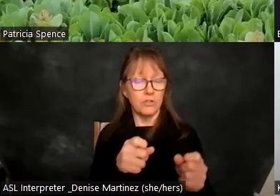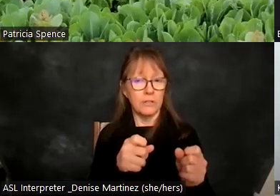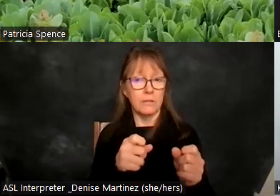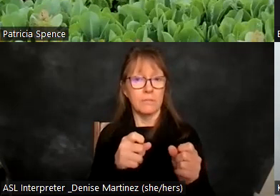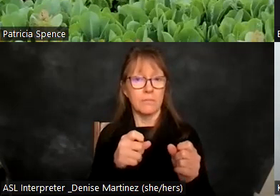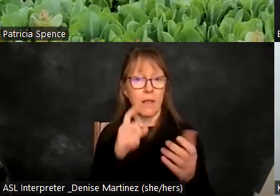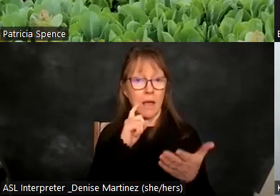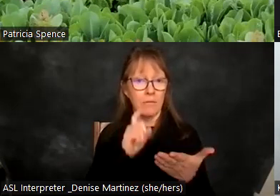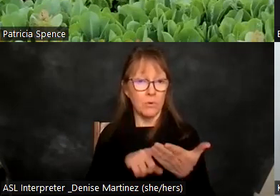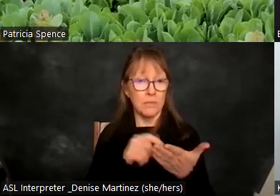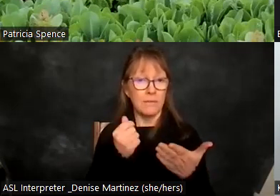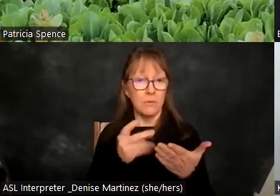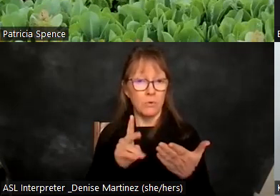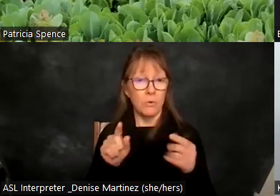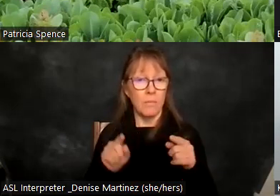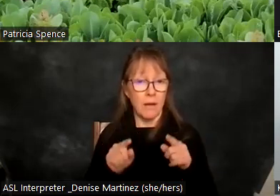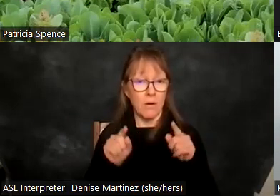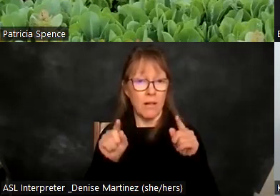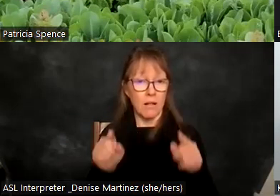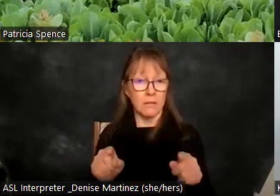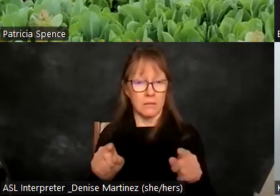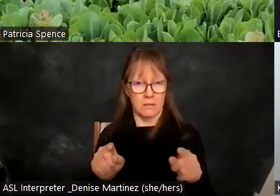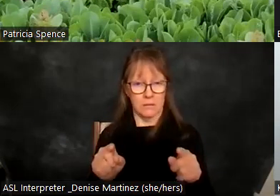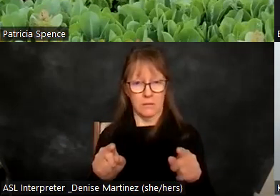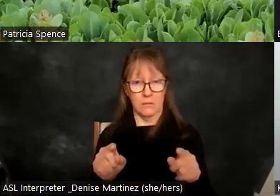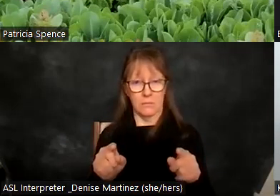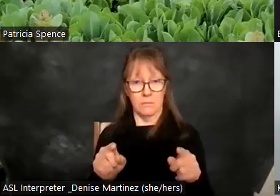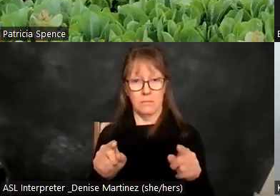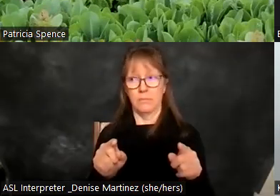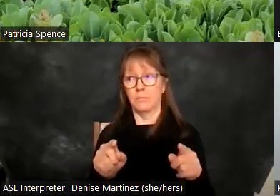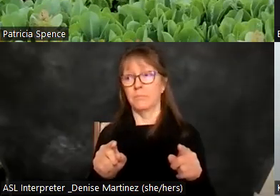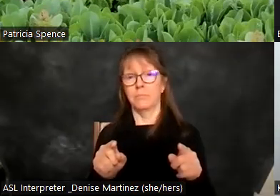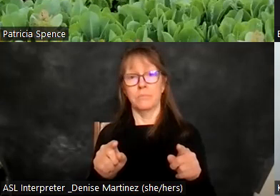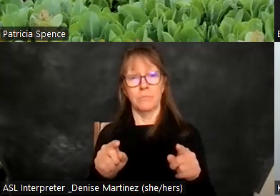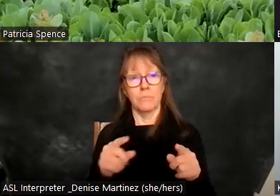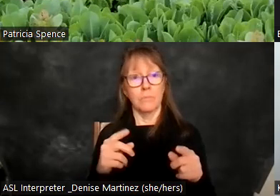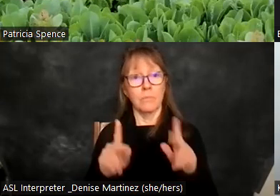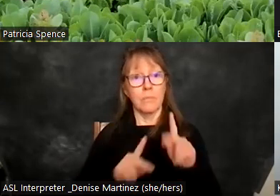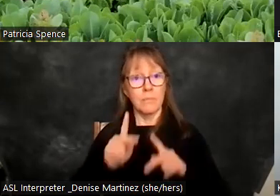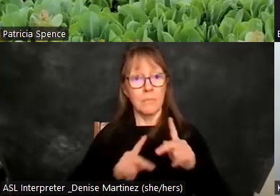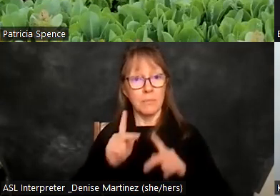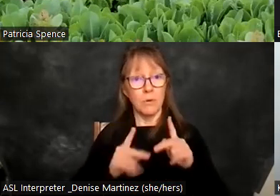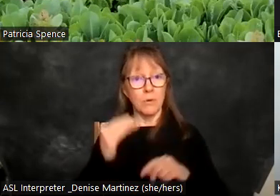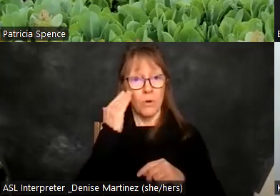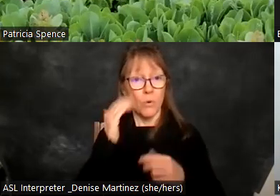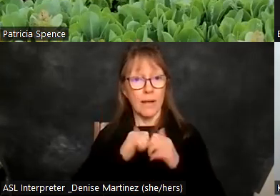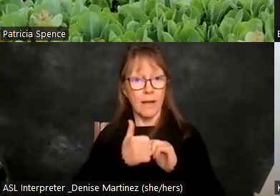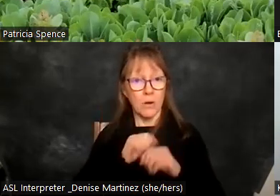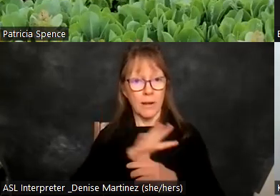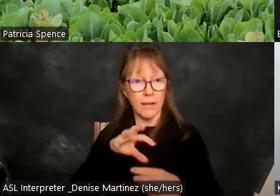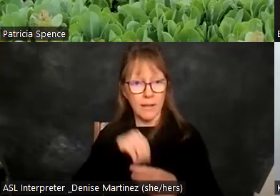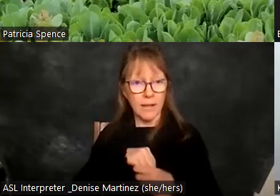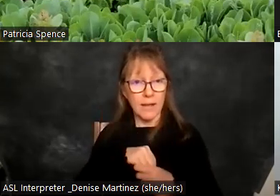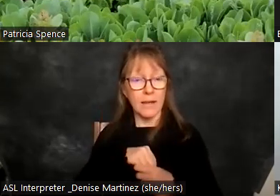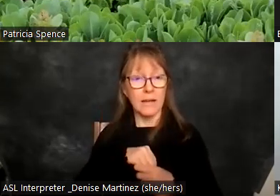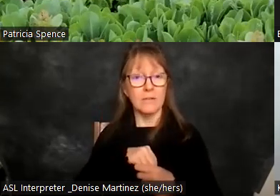comments here de souligner quelques around bagages je dirais concernant residents knowing how to engage les résidents qui with the